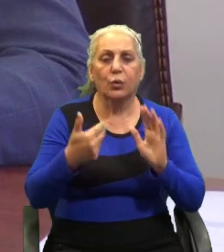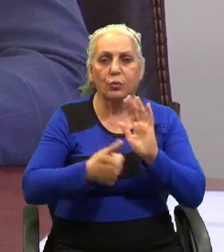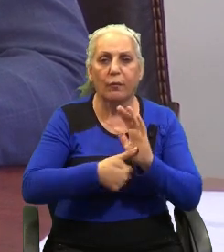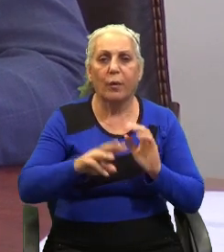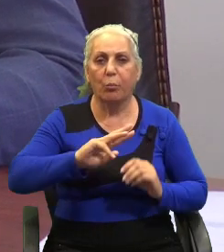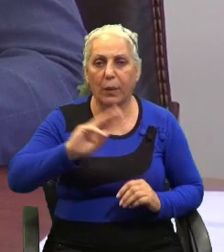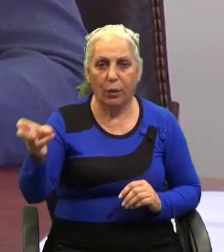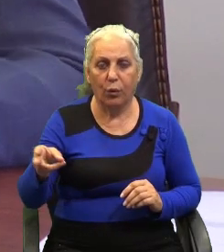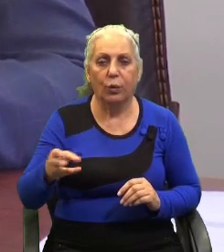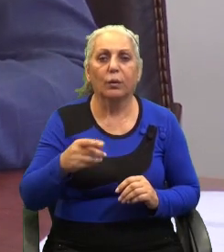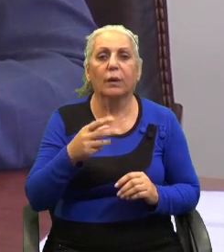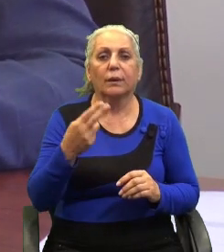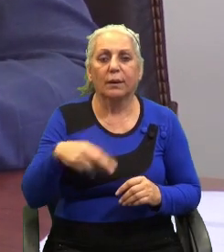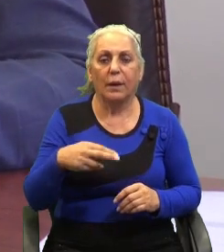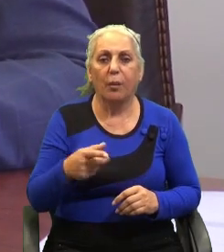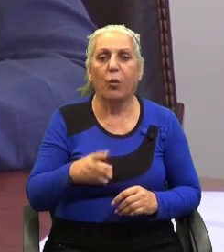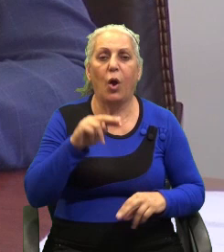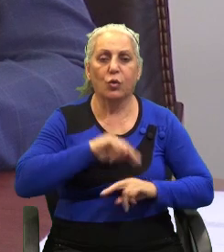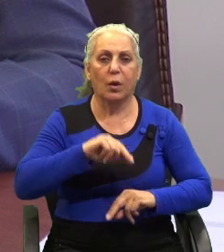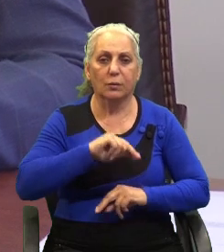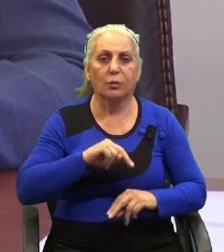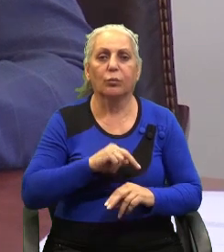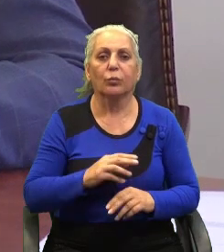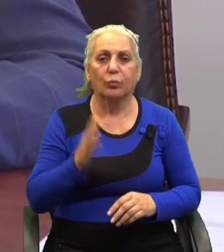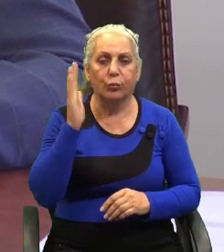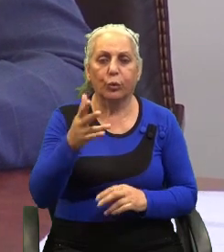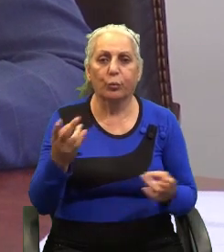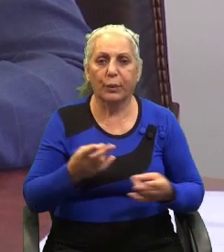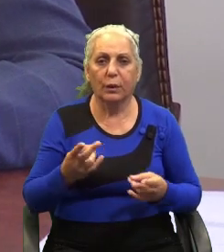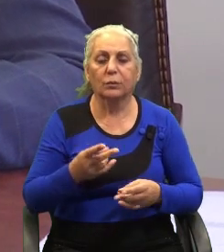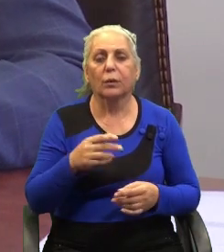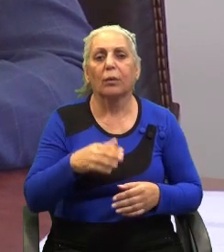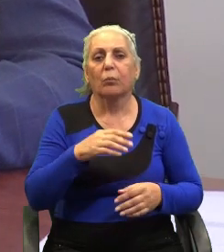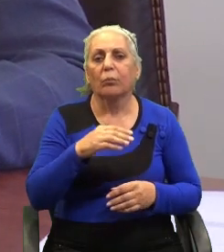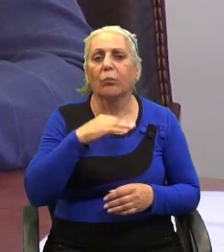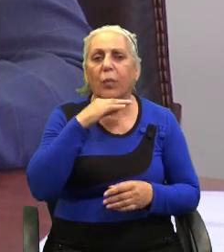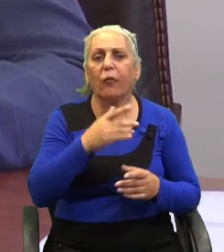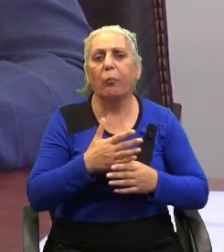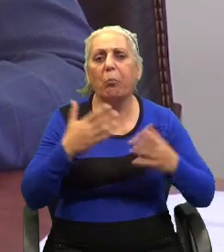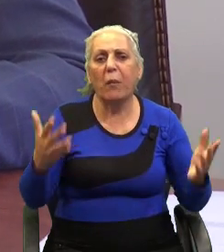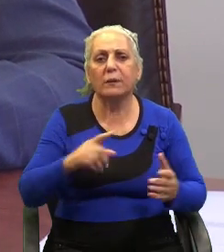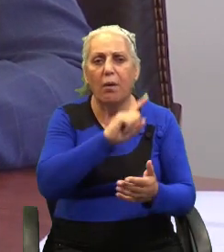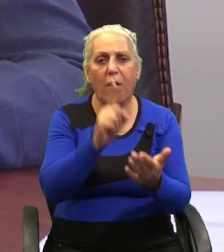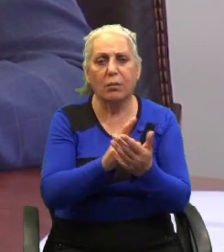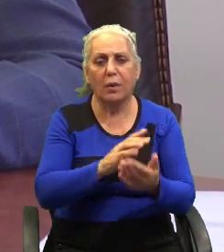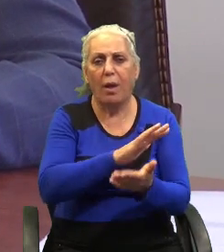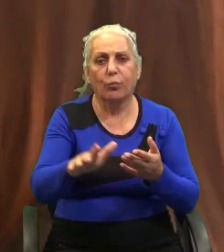36 միլիոն դրամի աշխատանքներ կիրականացվեն ու դրանով բավականին մեծ հարցեր ենք լուծում համայնքի